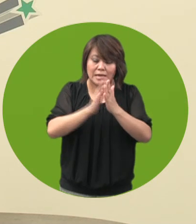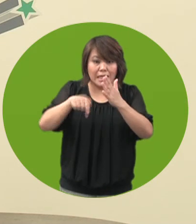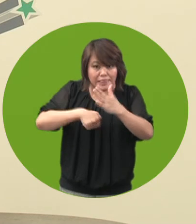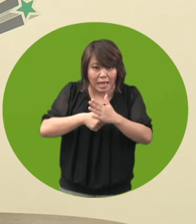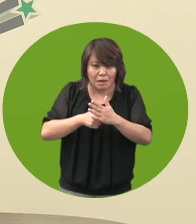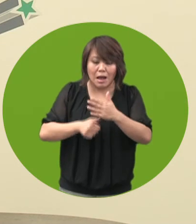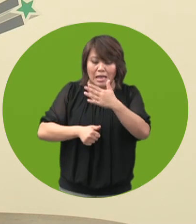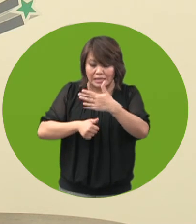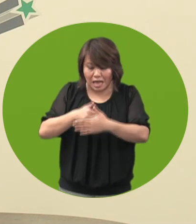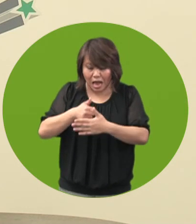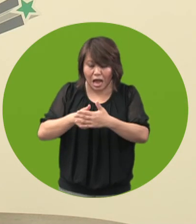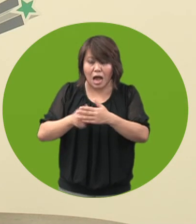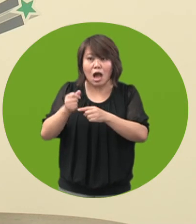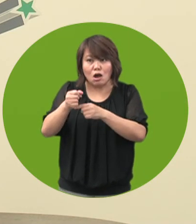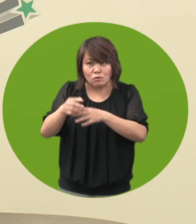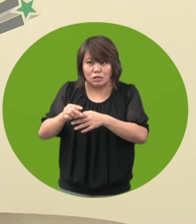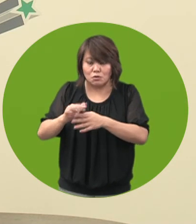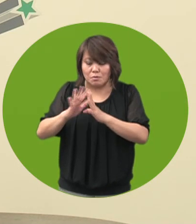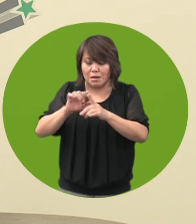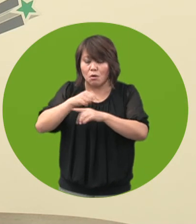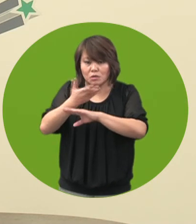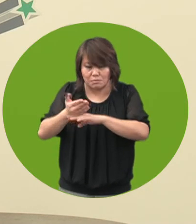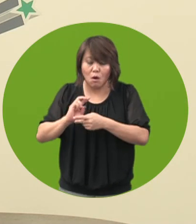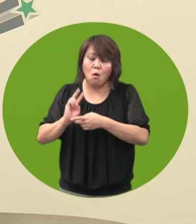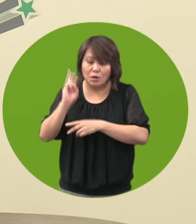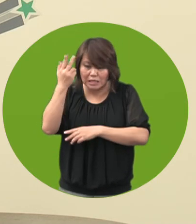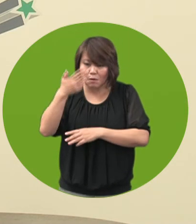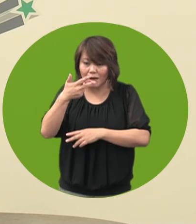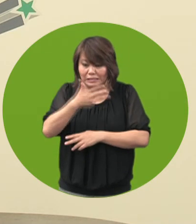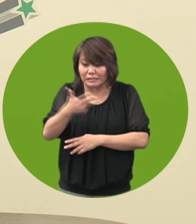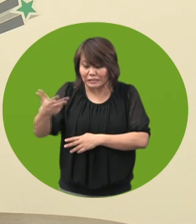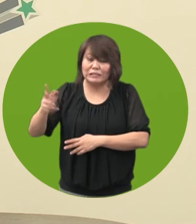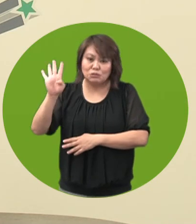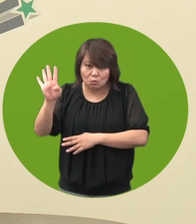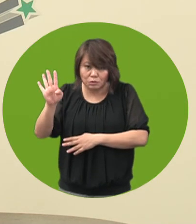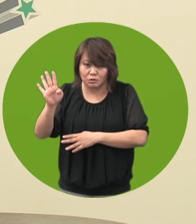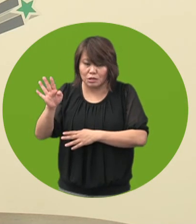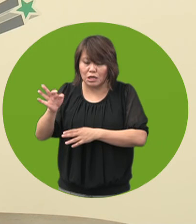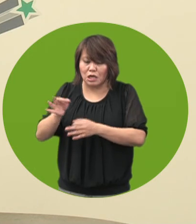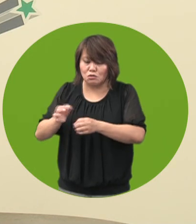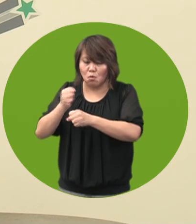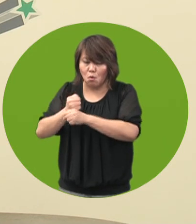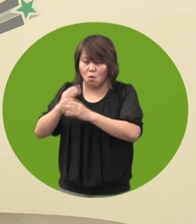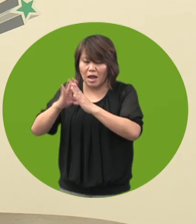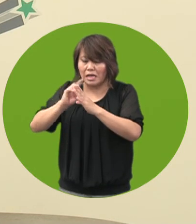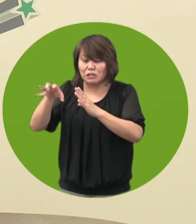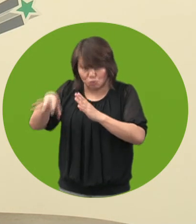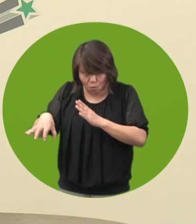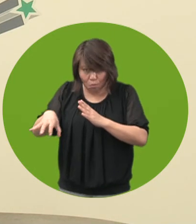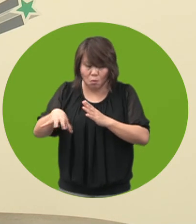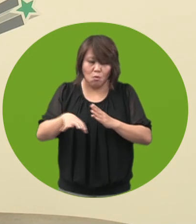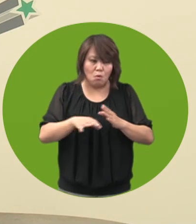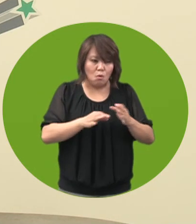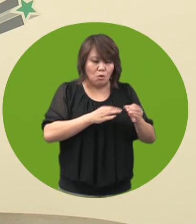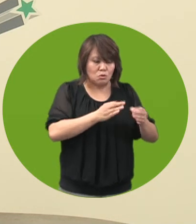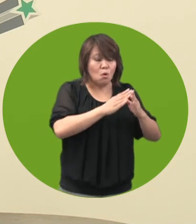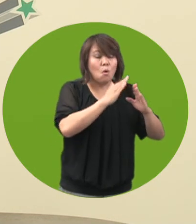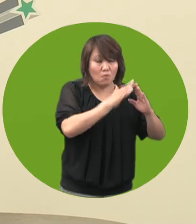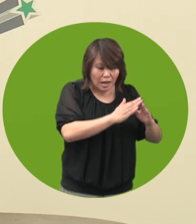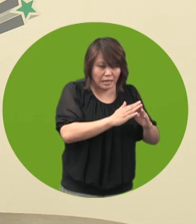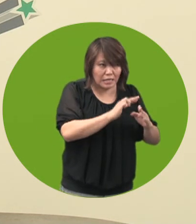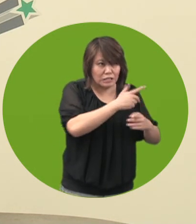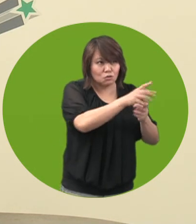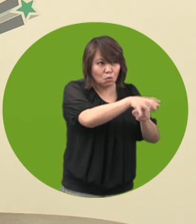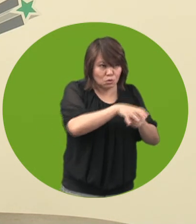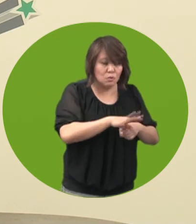浦添、宮古島、沖縄の4市に商工会議所があり、一方商工会は市町村に